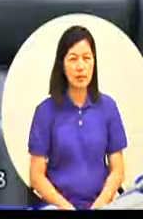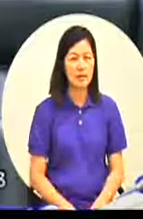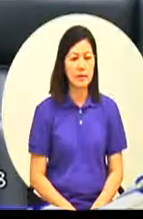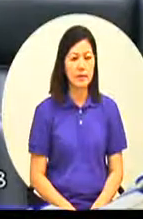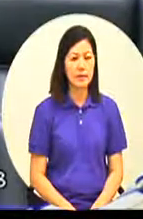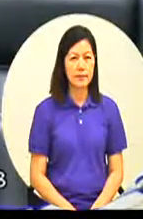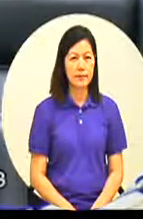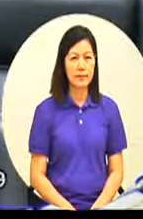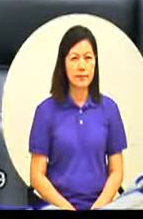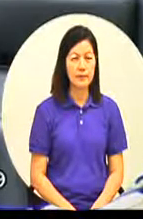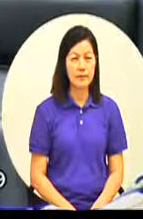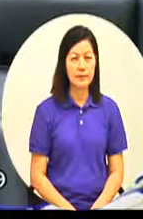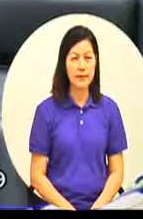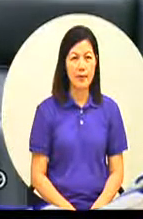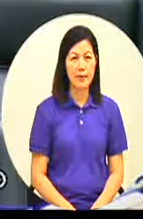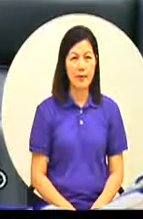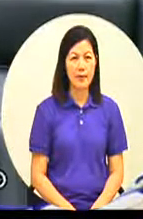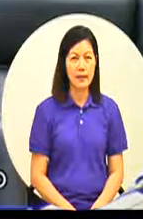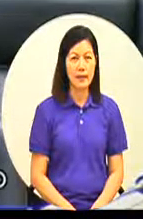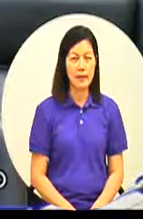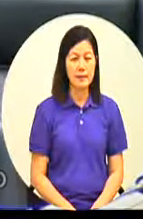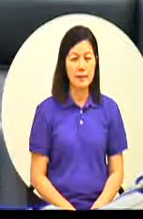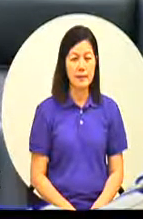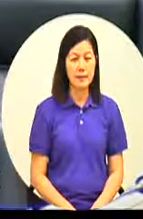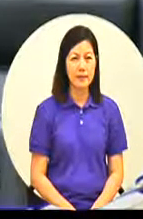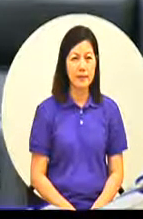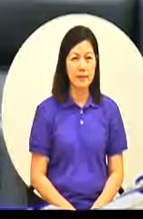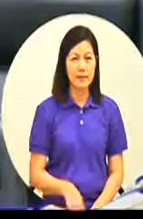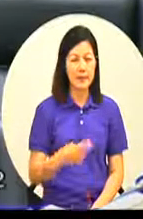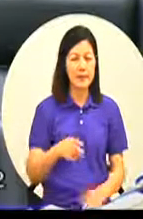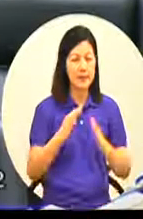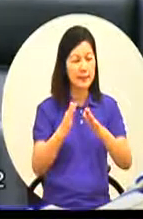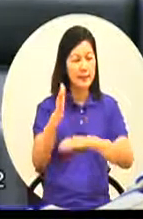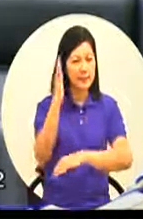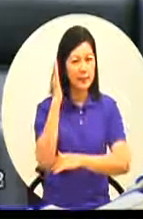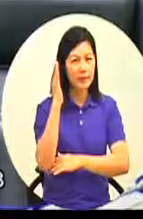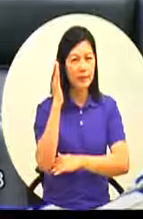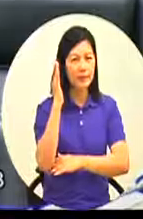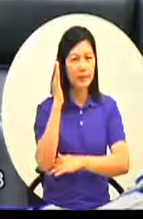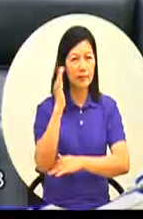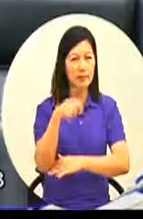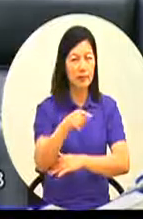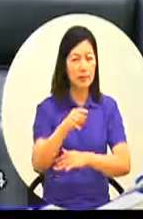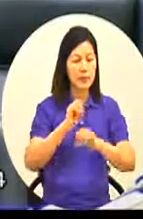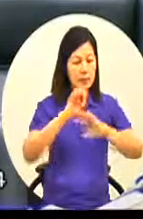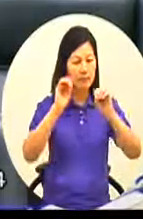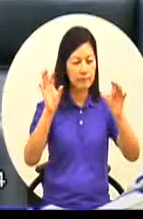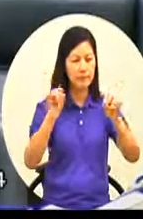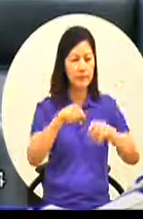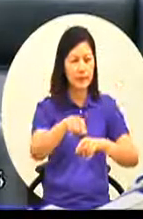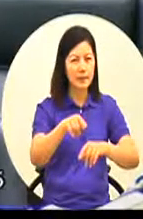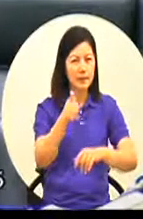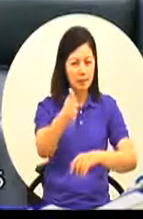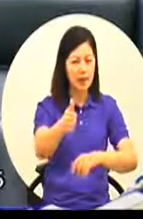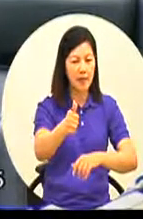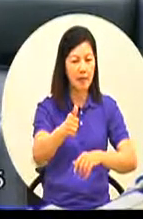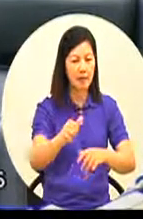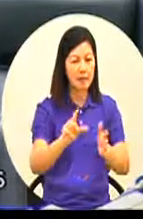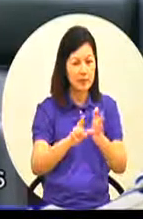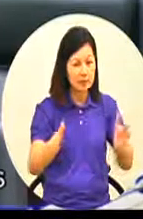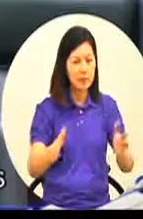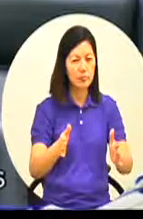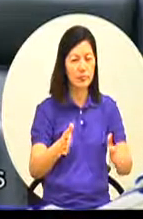吼，甚至是我们的一个啊市政府一个政令宣导一个好的一个时间啦吼，啊但